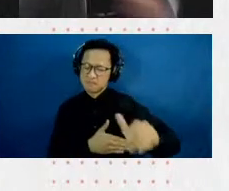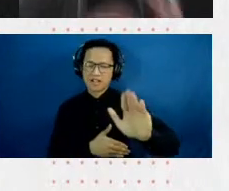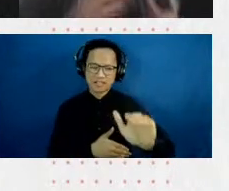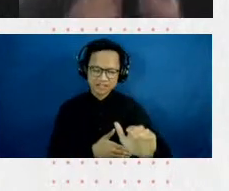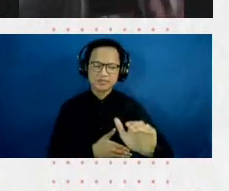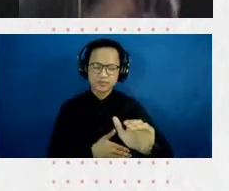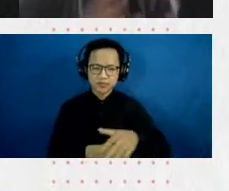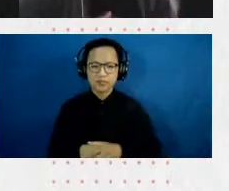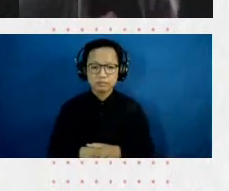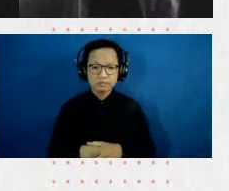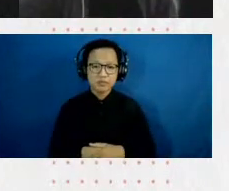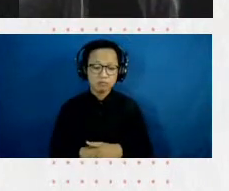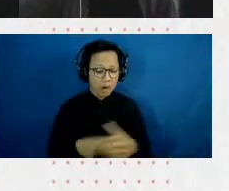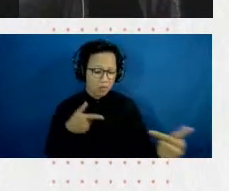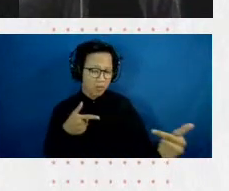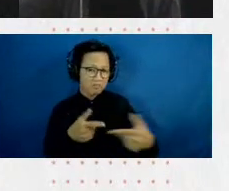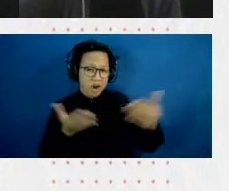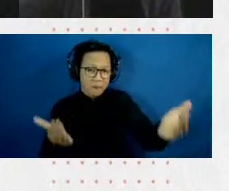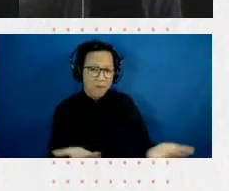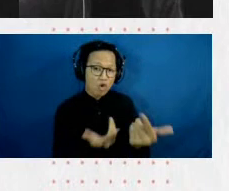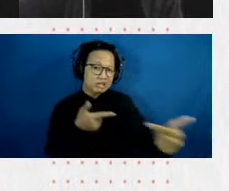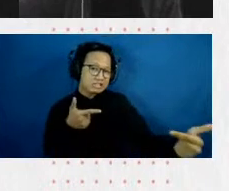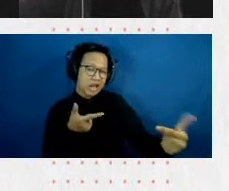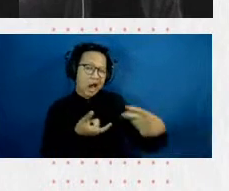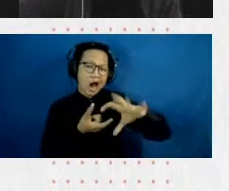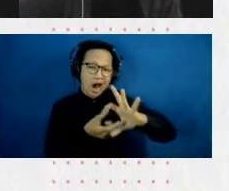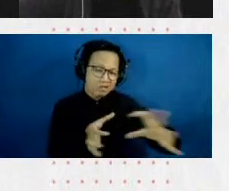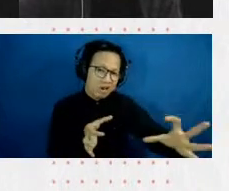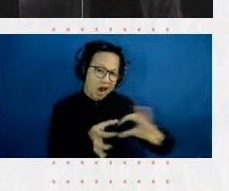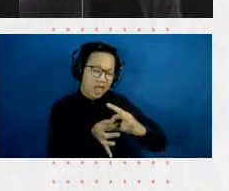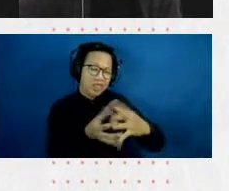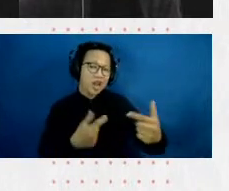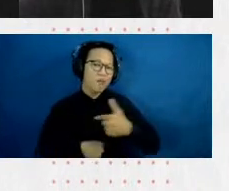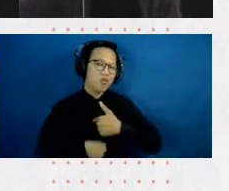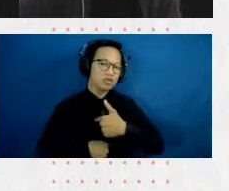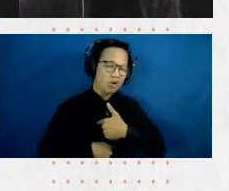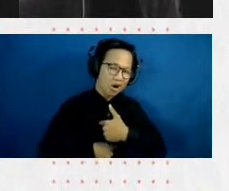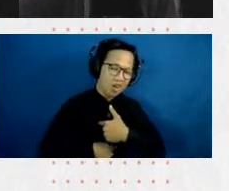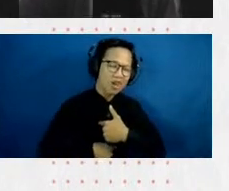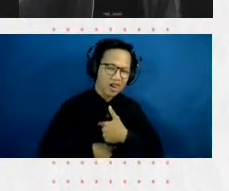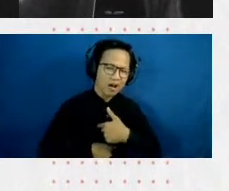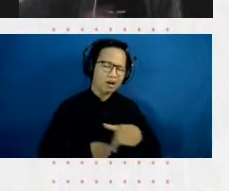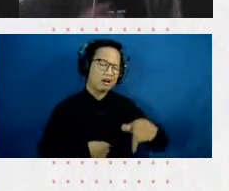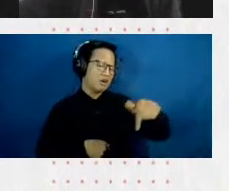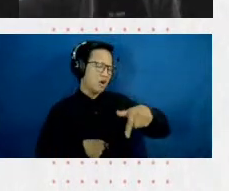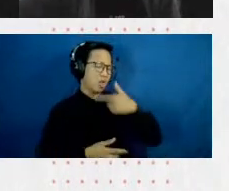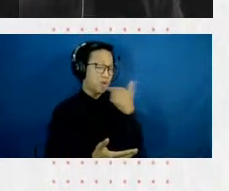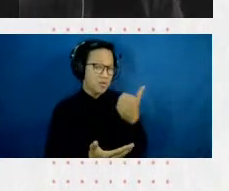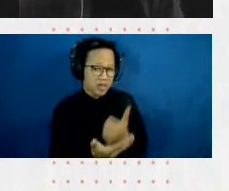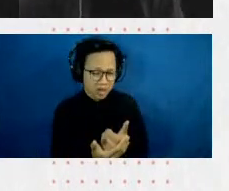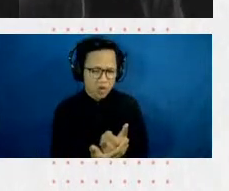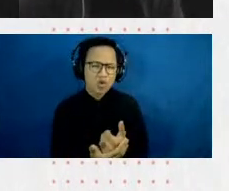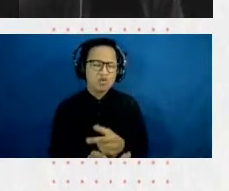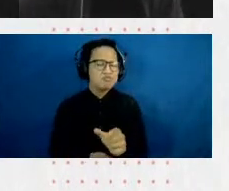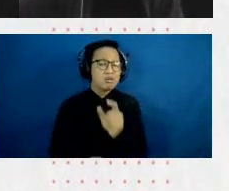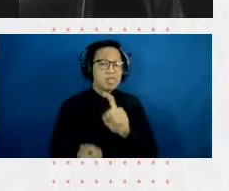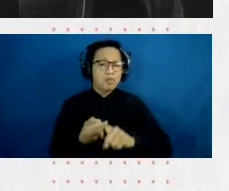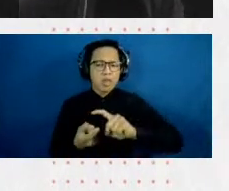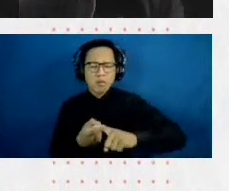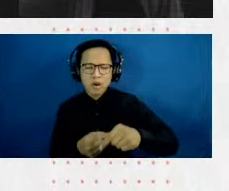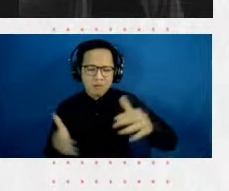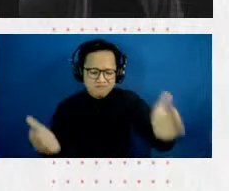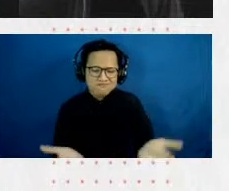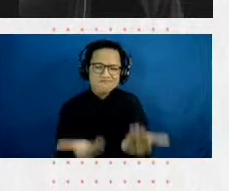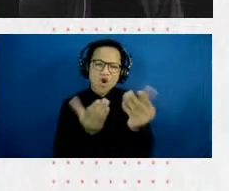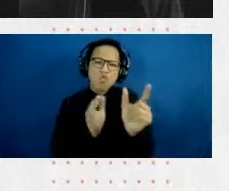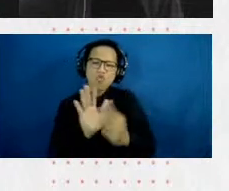Intinya membangun ikatan emosional ya dengan konsumen, dan ini sangat penting untuk teman-teman yang baru pertama kali merintis usahanya,